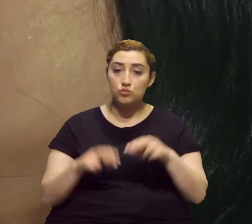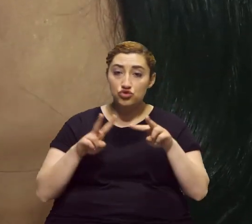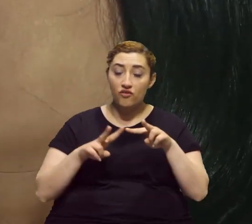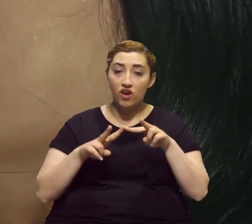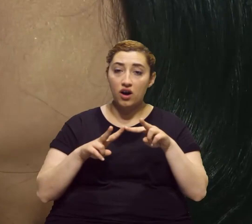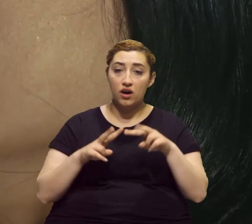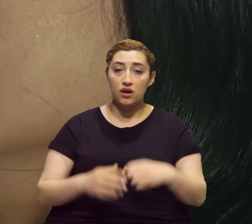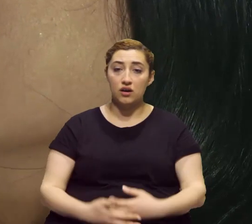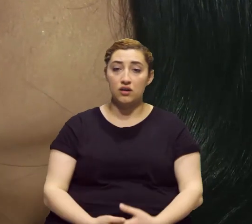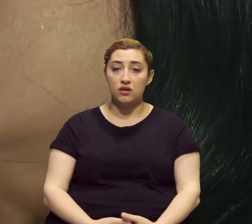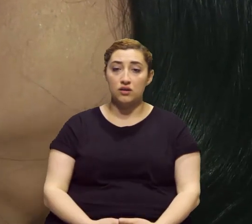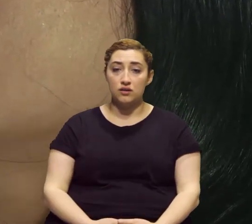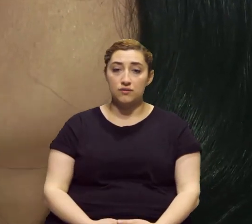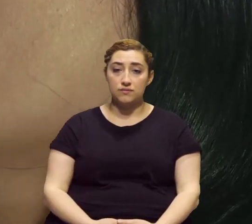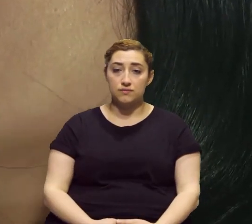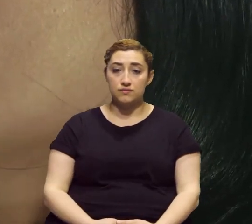Mustafa.